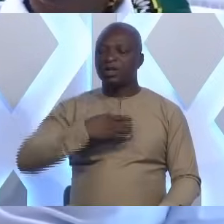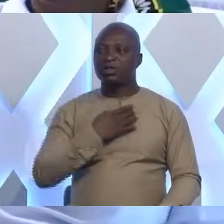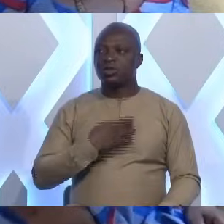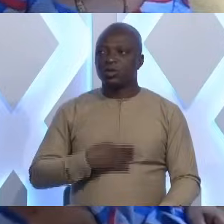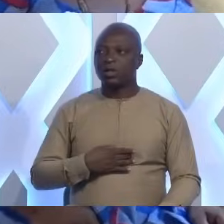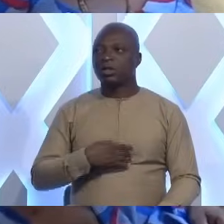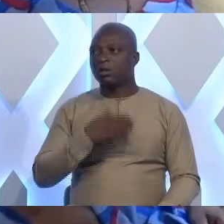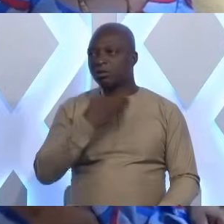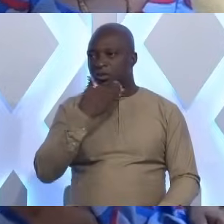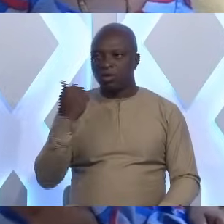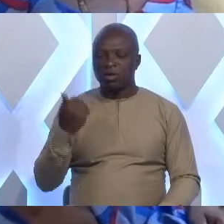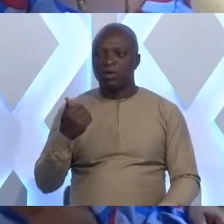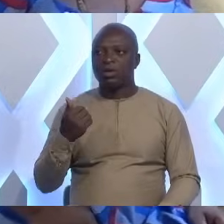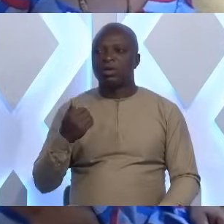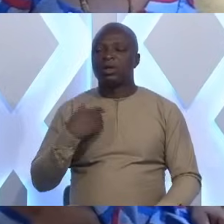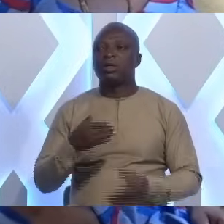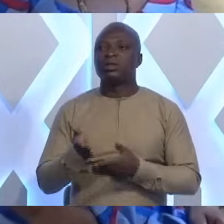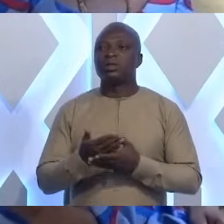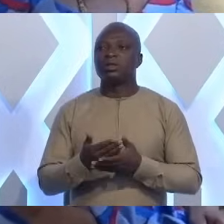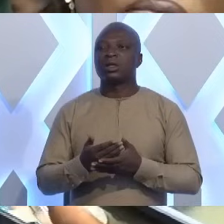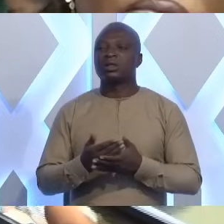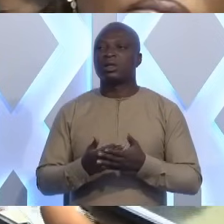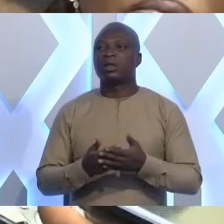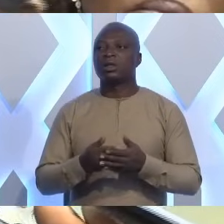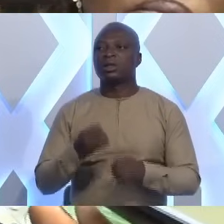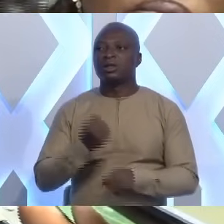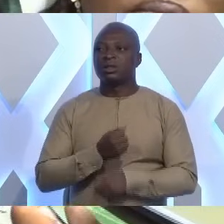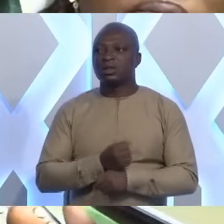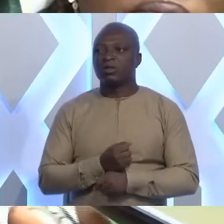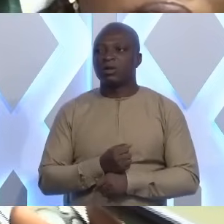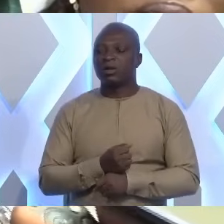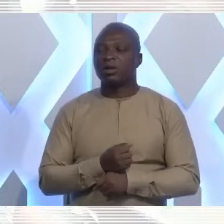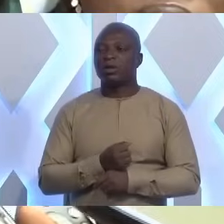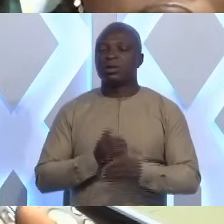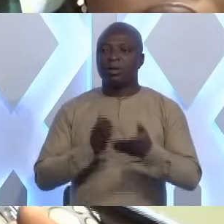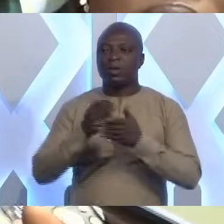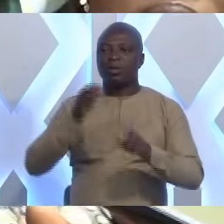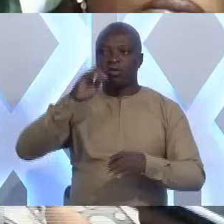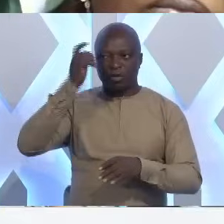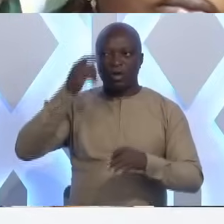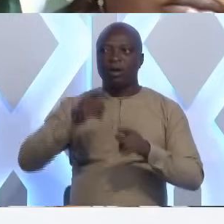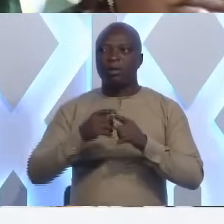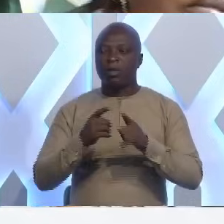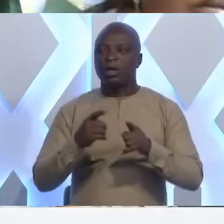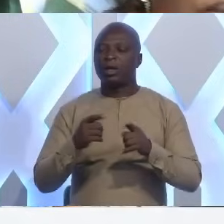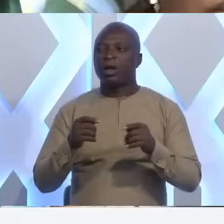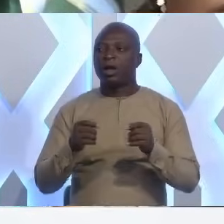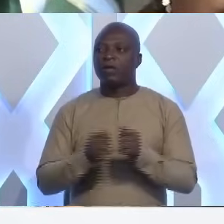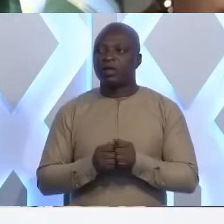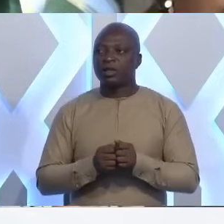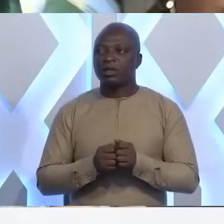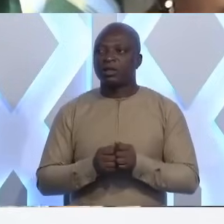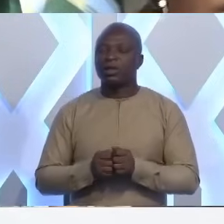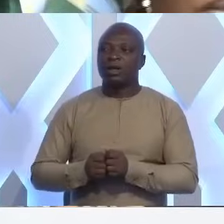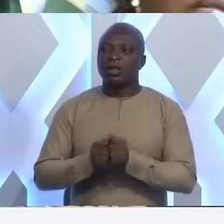mieux. Il y a un certain mutisme de la part du gouvernement. Mais à travers